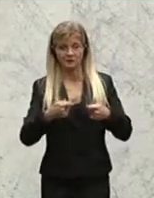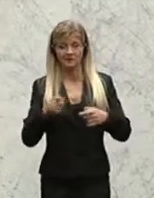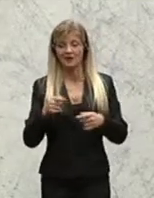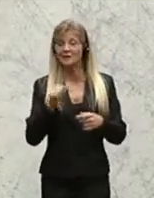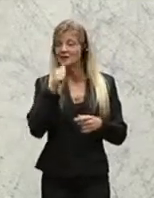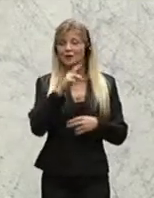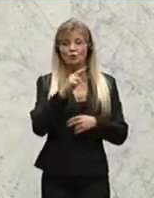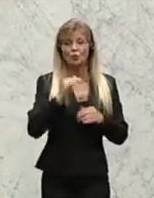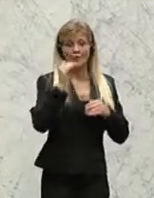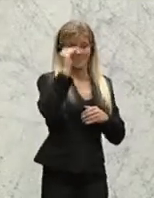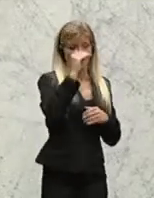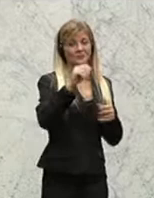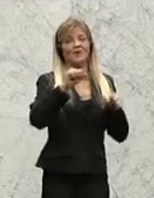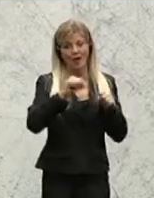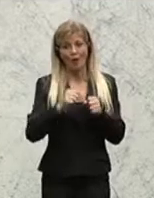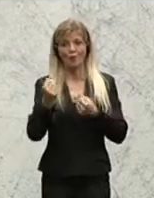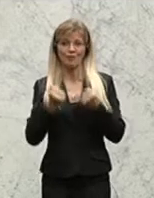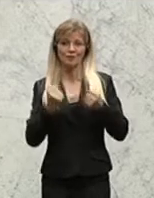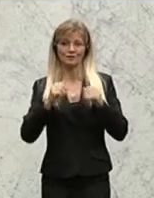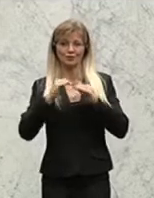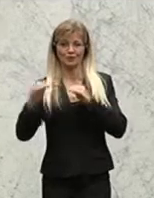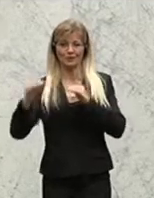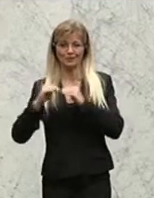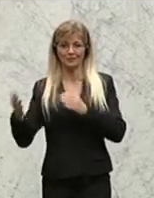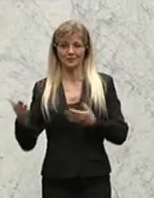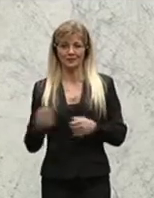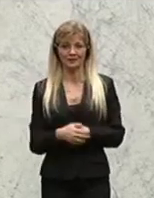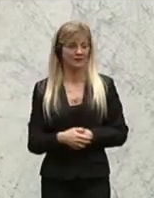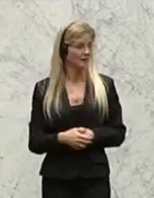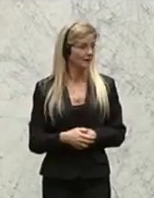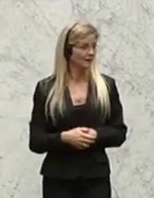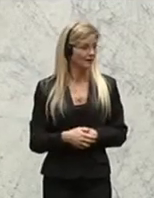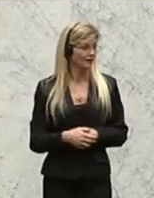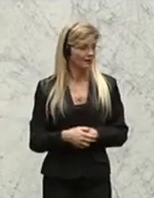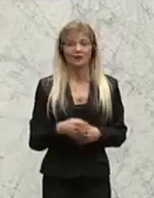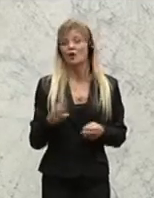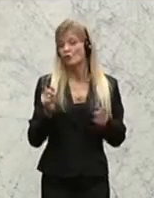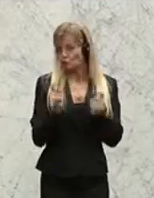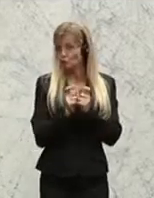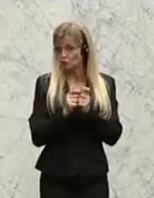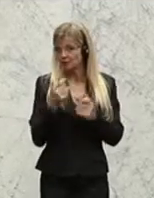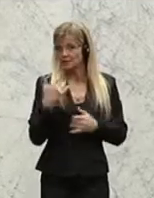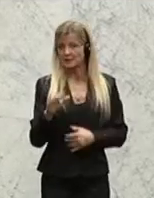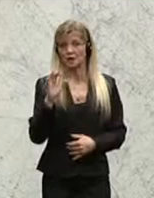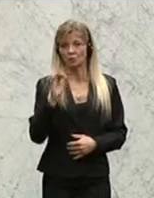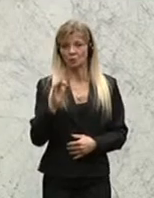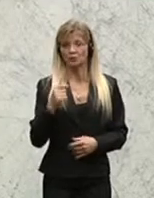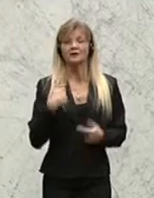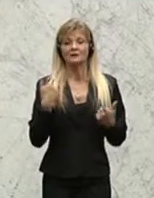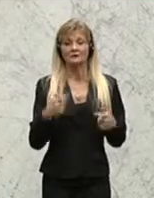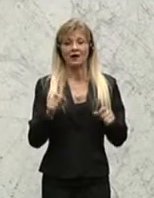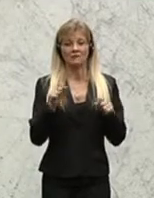auf auch politischer Ebene, was auf unserer Stelle selbstverständlich sehr gut funktioniert. Und hier darf ich auch